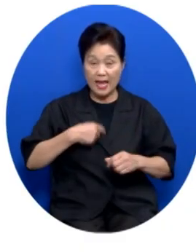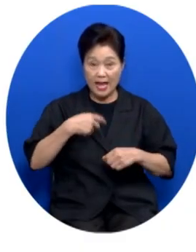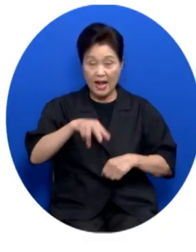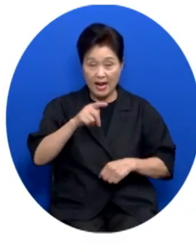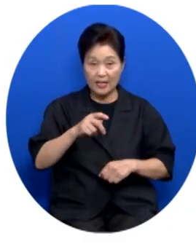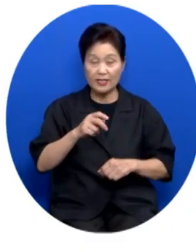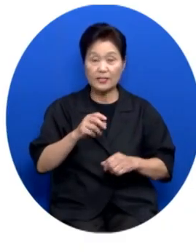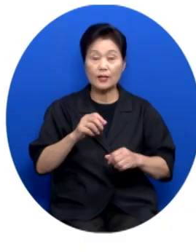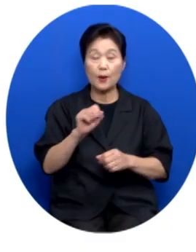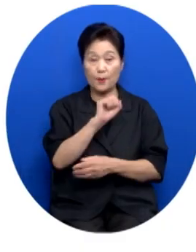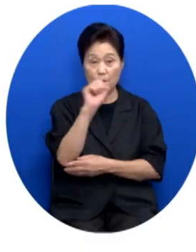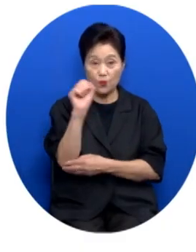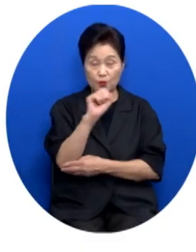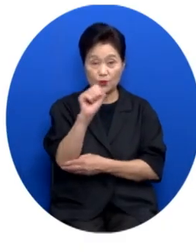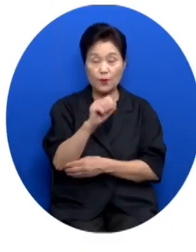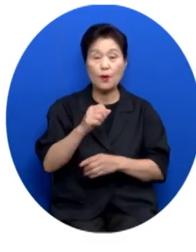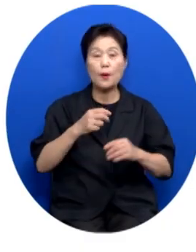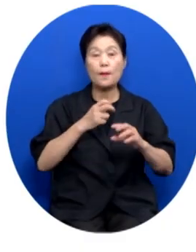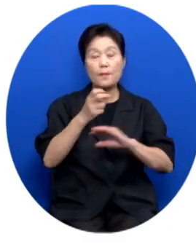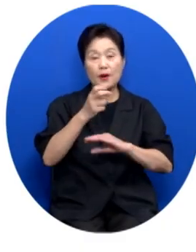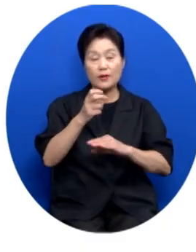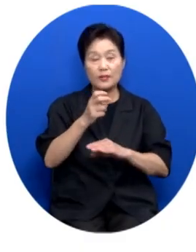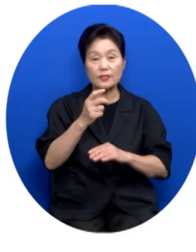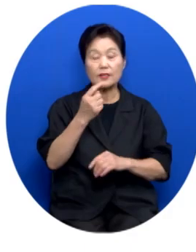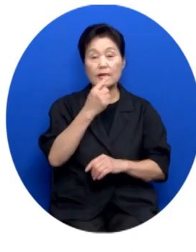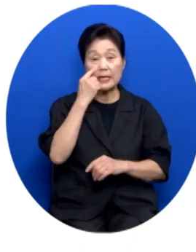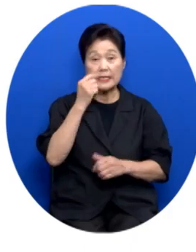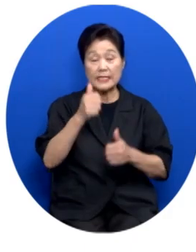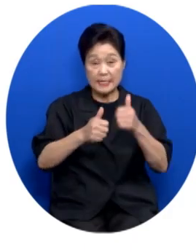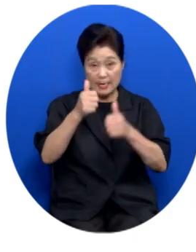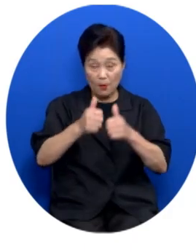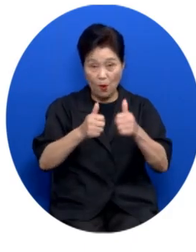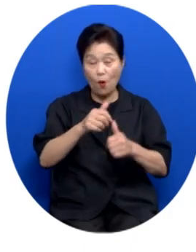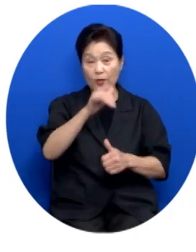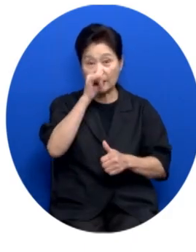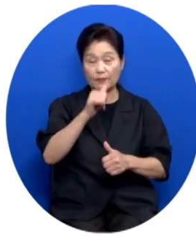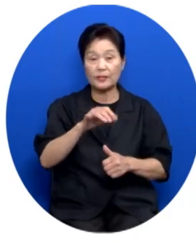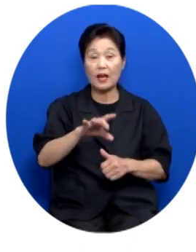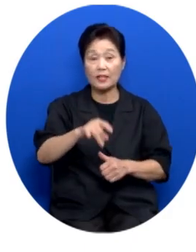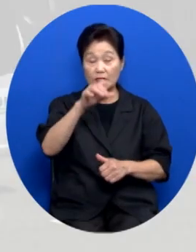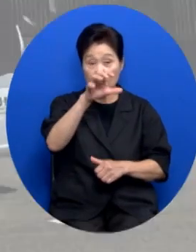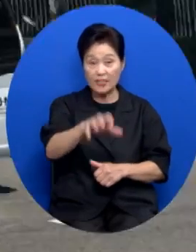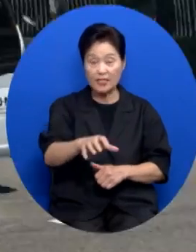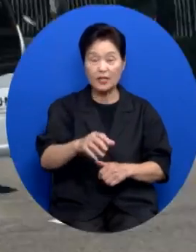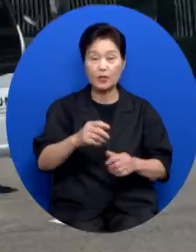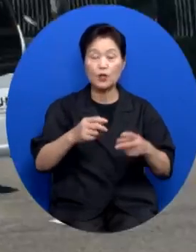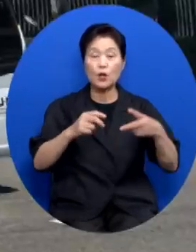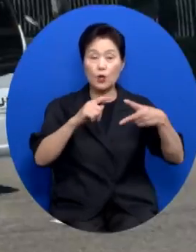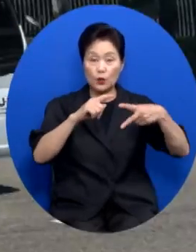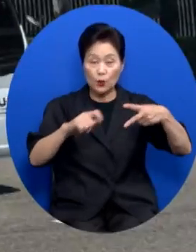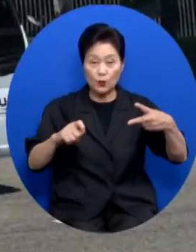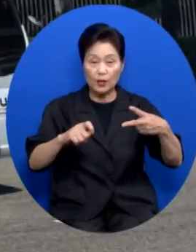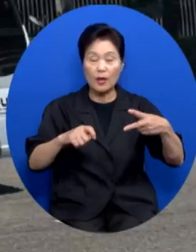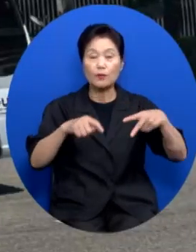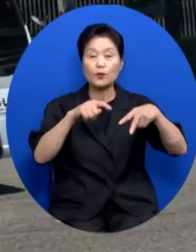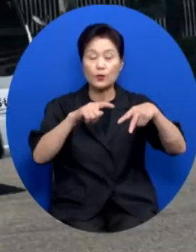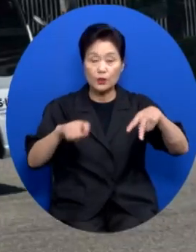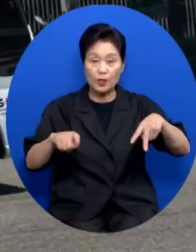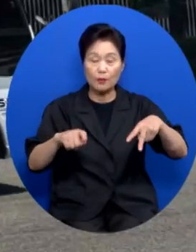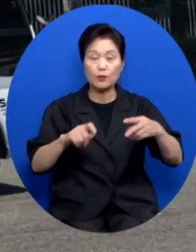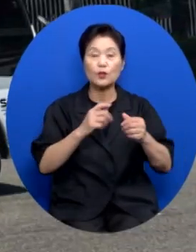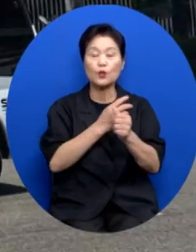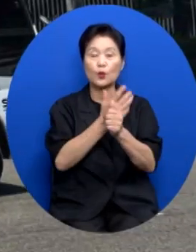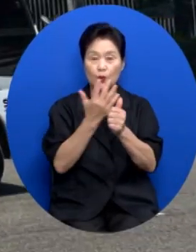서울시는 공모를 통해 교통약자 동행 자율주행 버스의 첫 운행 지역으로 동대문구와 동작구, 서대문구를